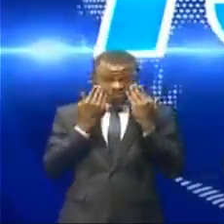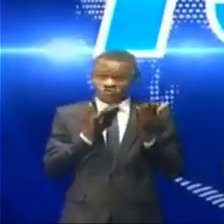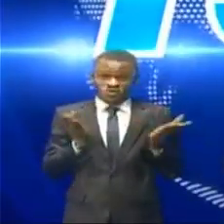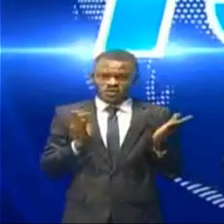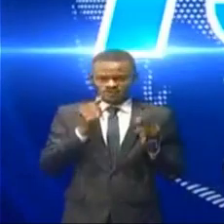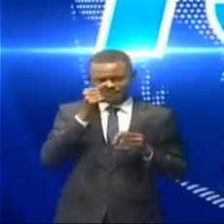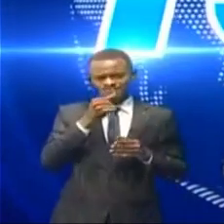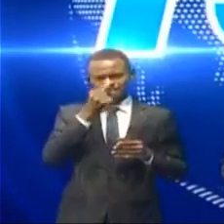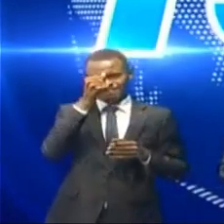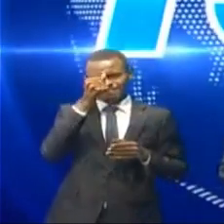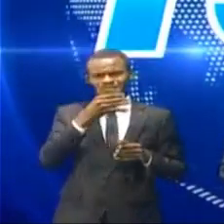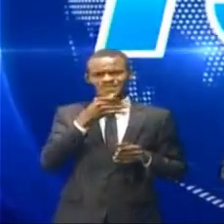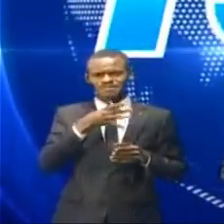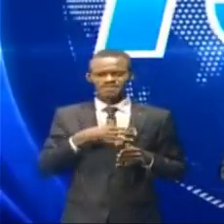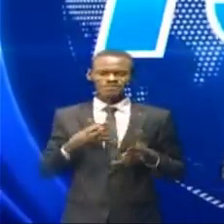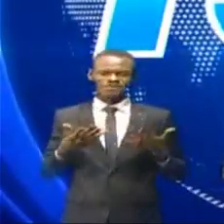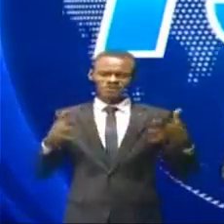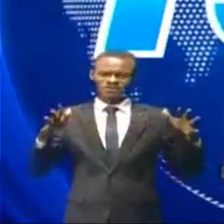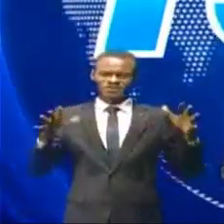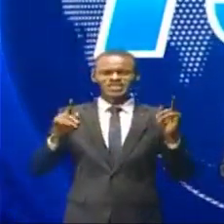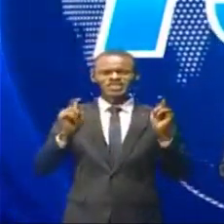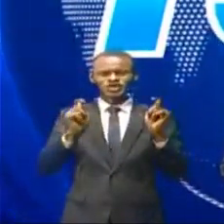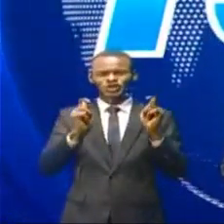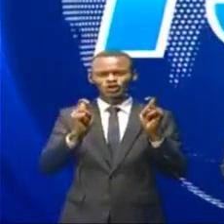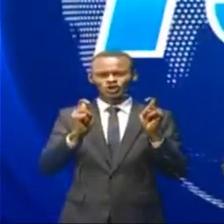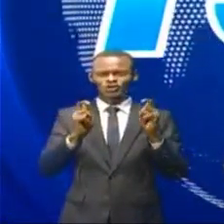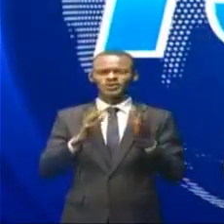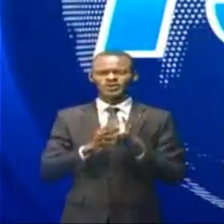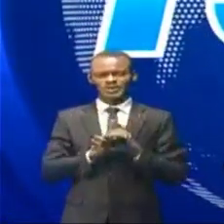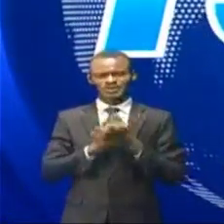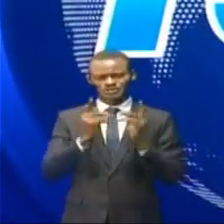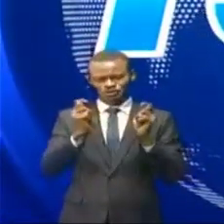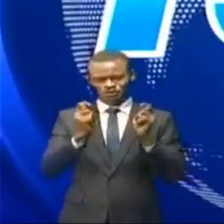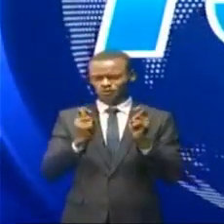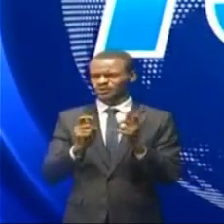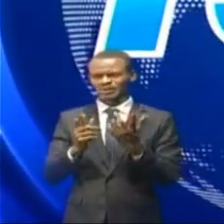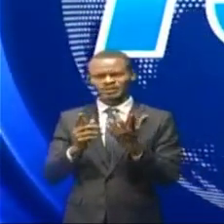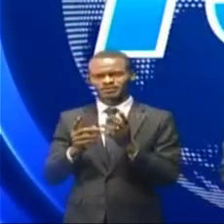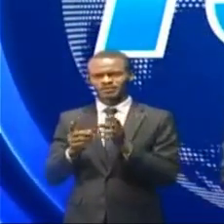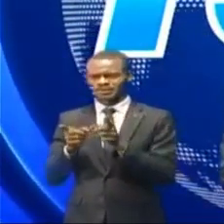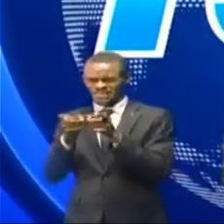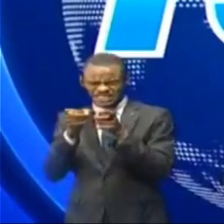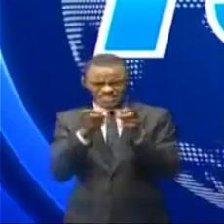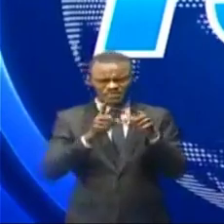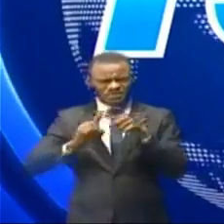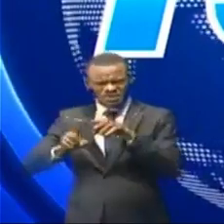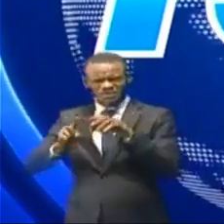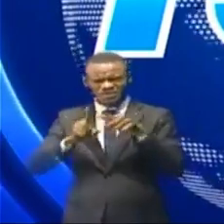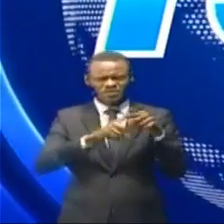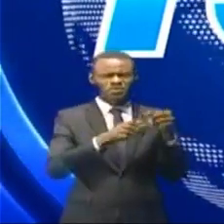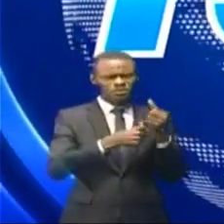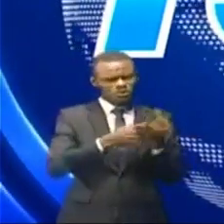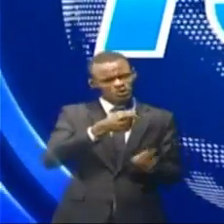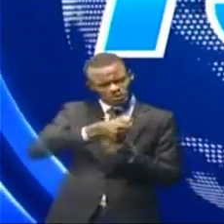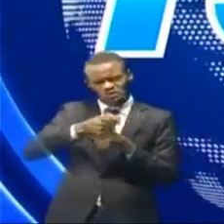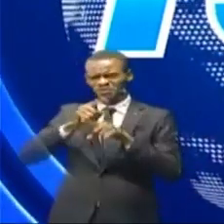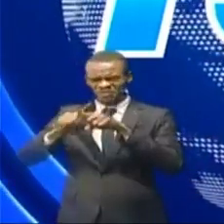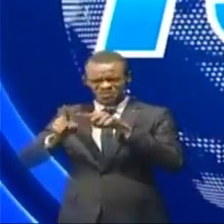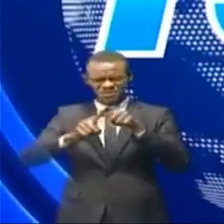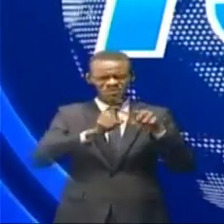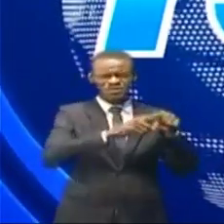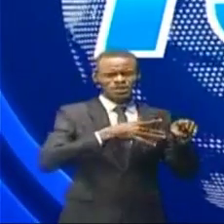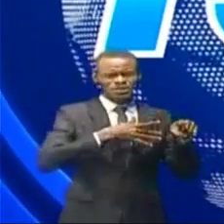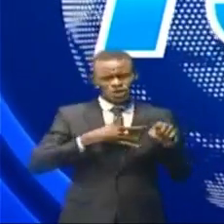ce journal de la rédaction coordonné par Cédric Kenena est terminé. Un journal réalisé par Patrick Bapuila et Attacha Machini, assisté de